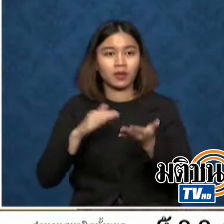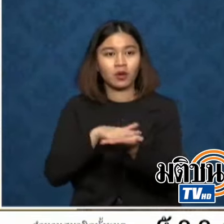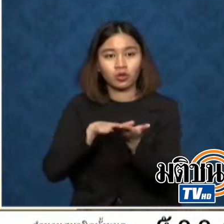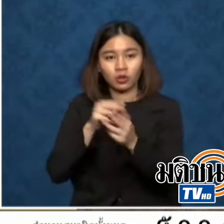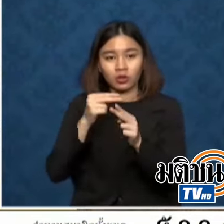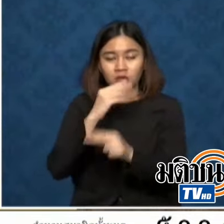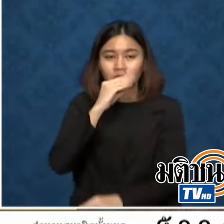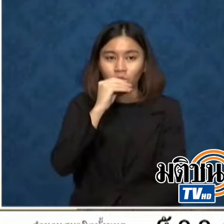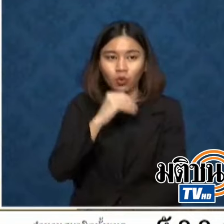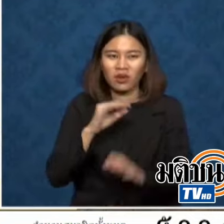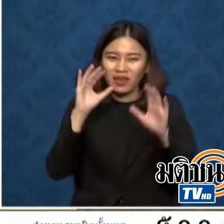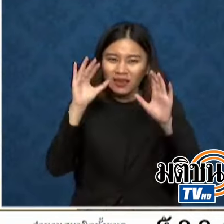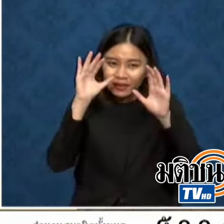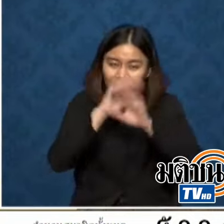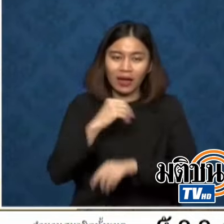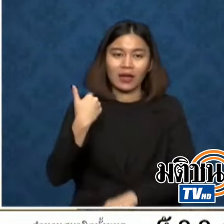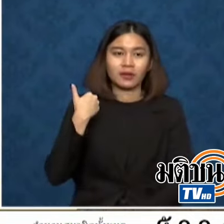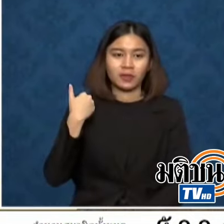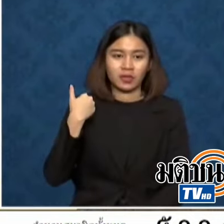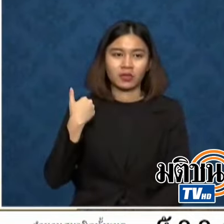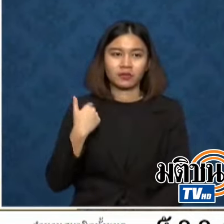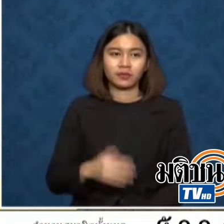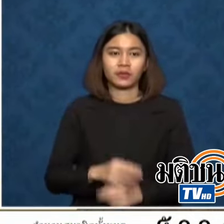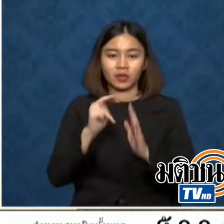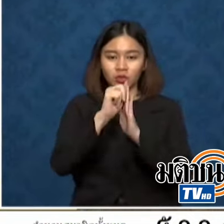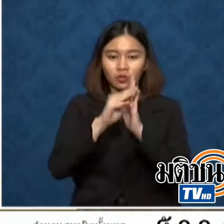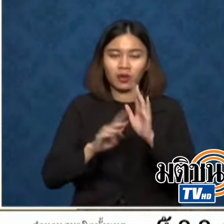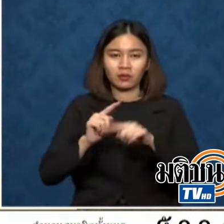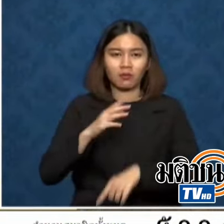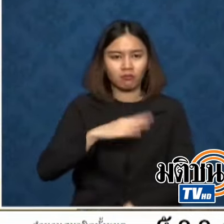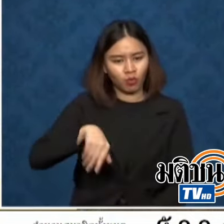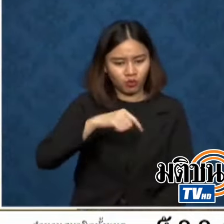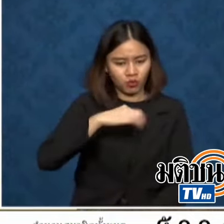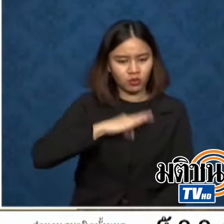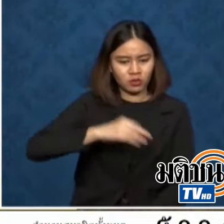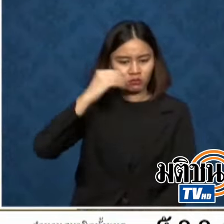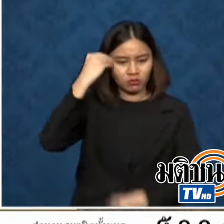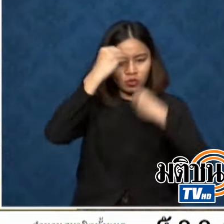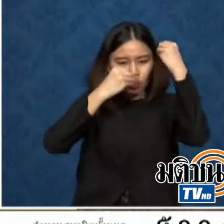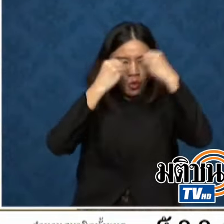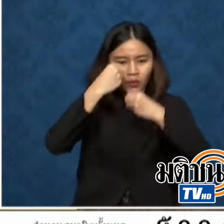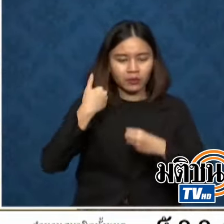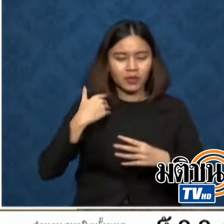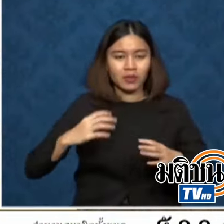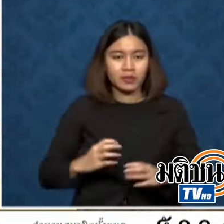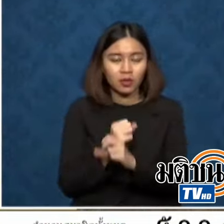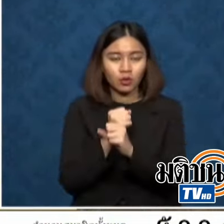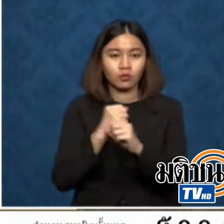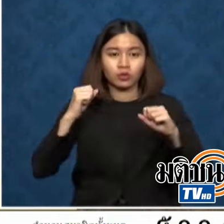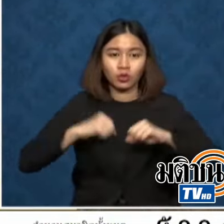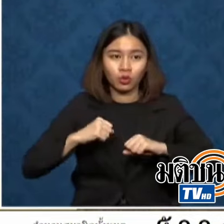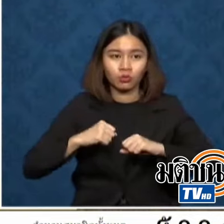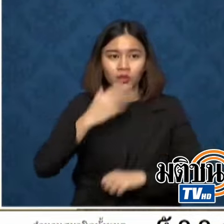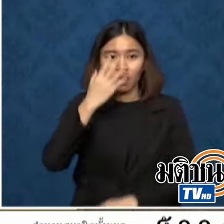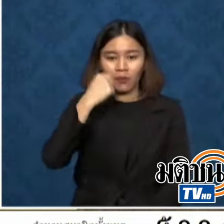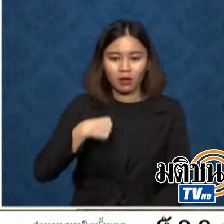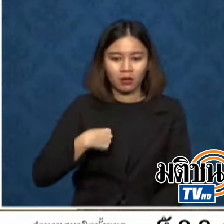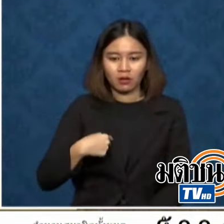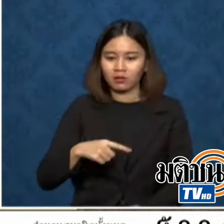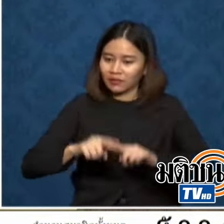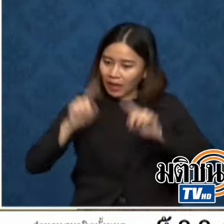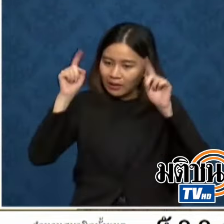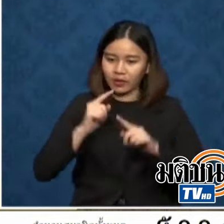นามมันคล้ายกันมากที่สุดอ่ะไอ้พวกผมมันก็เลยงงว่าตกลงแล้วอ้าวเฮ้ยไม่เหมือนที่คุยกันไว้